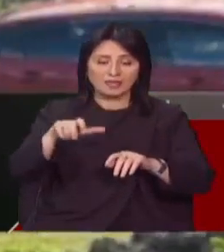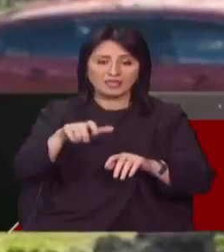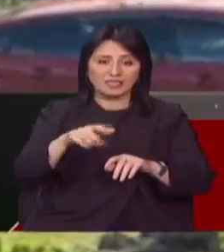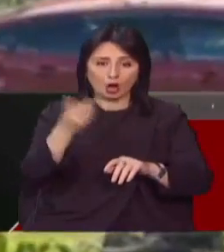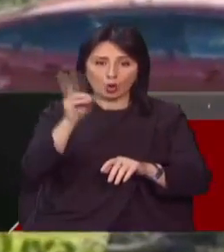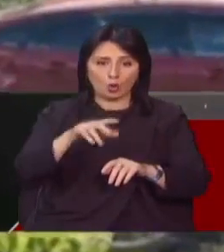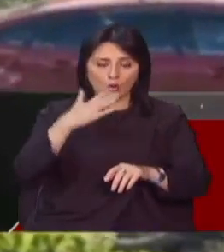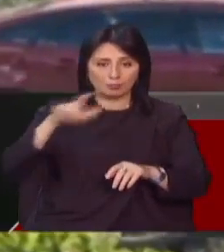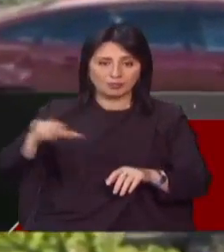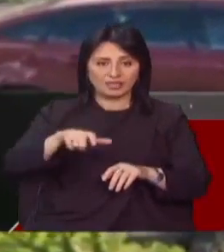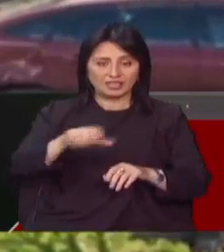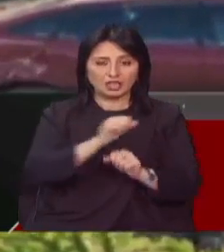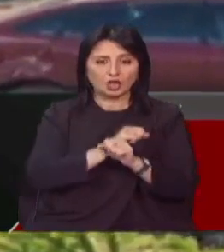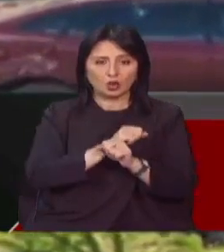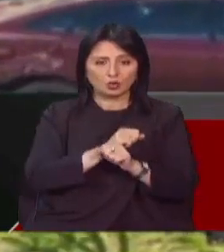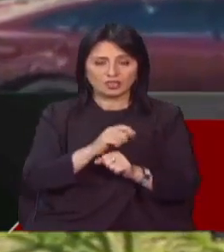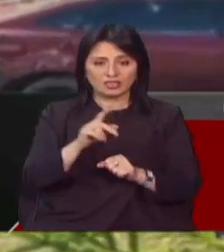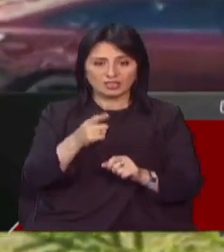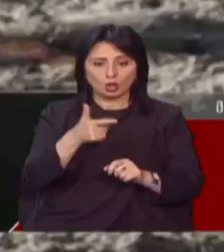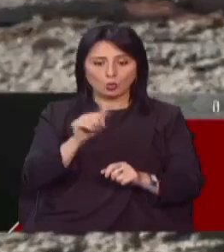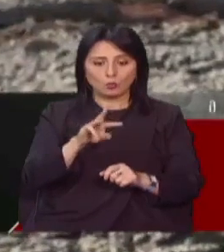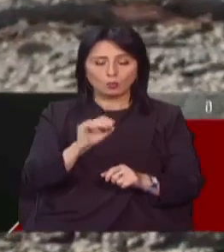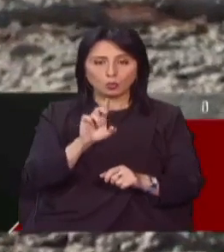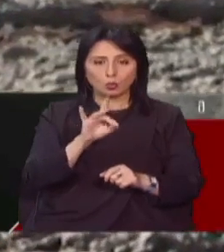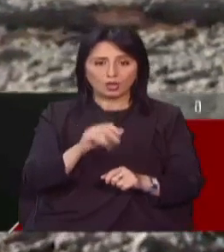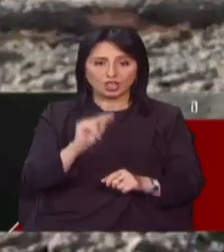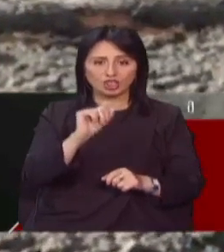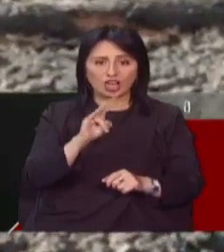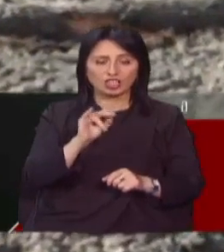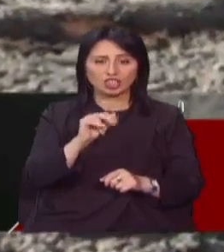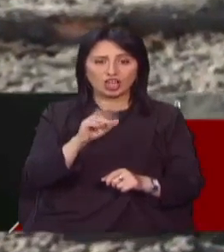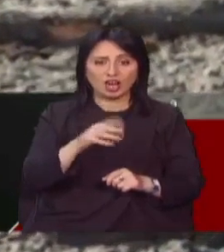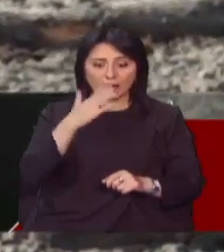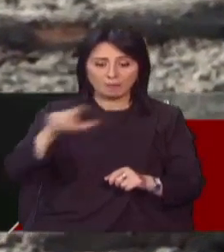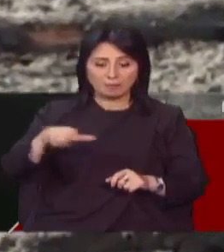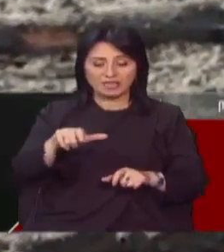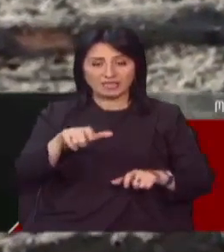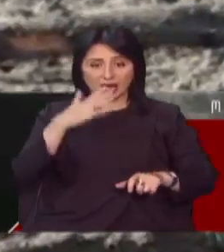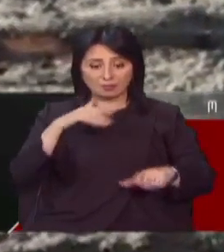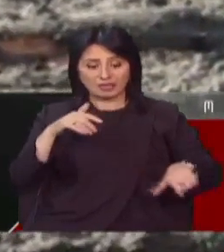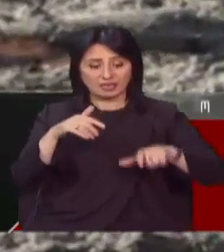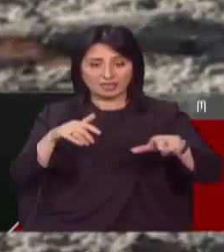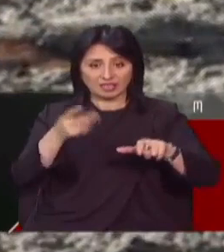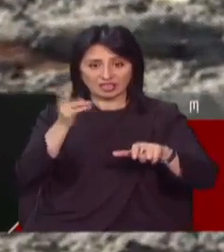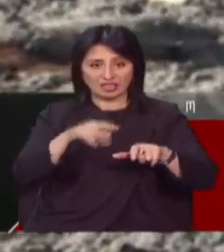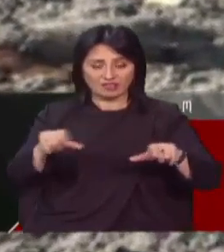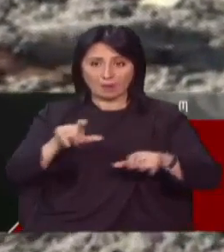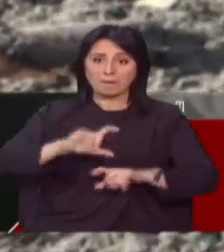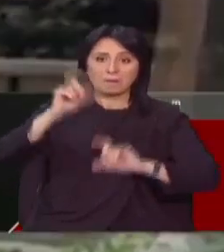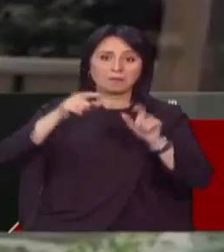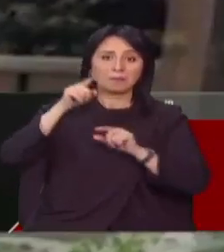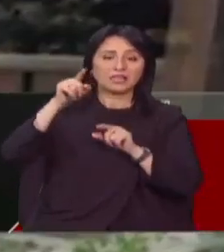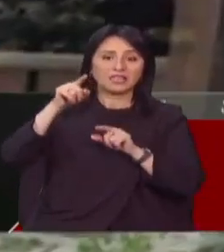ორი მდინარე არის კურორტის ტერიტორიაზე, არის ბუმბურა და ჭანჭახი, ამ მდინარეების ესე იგი მთებში